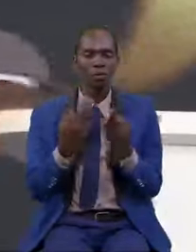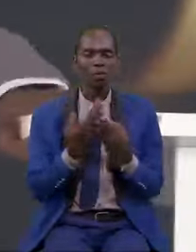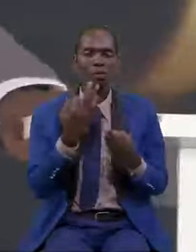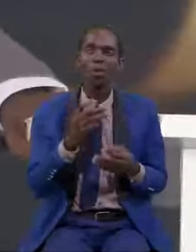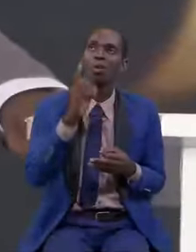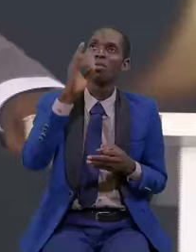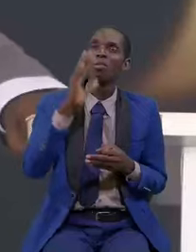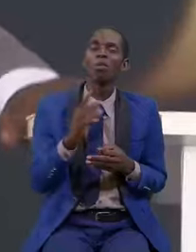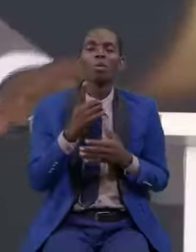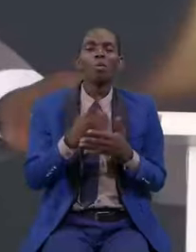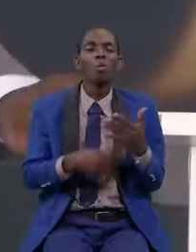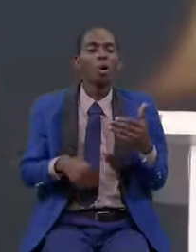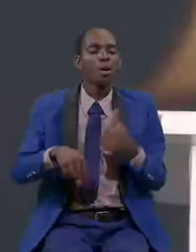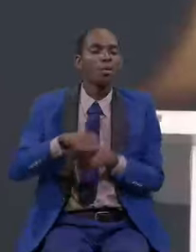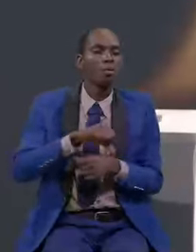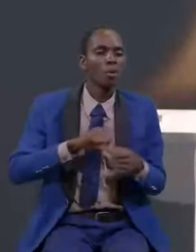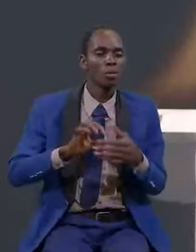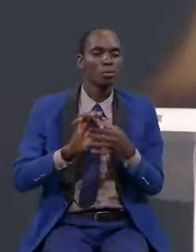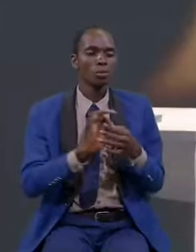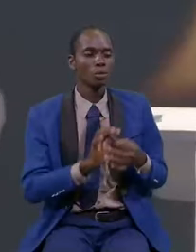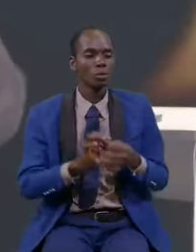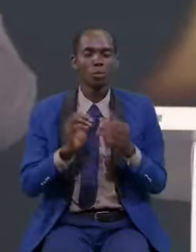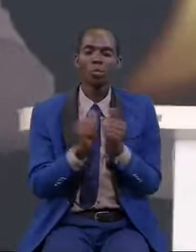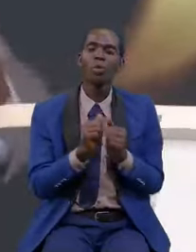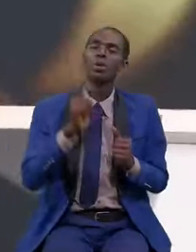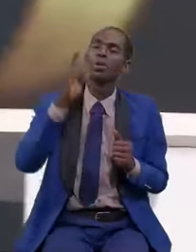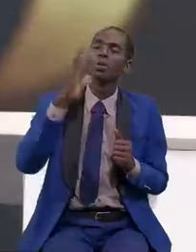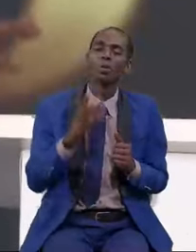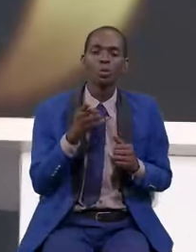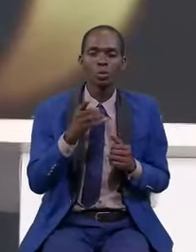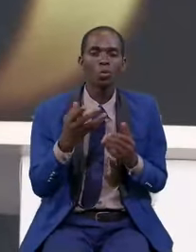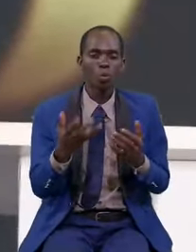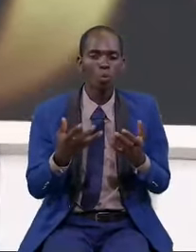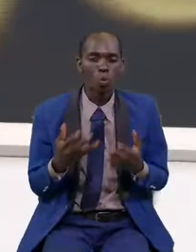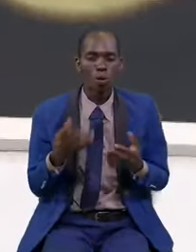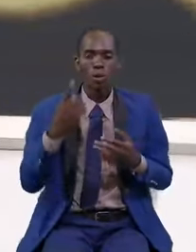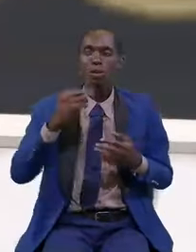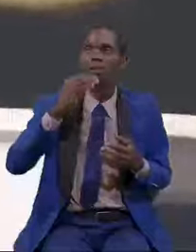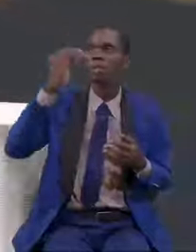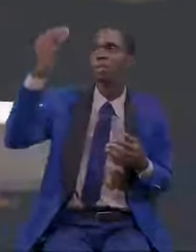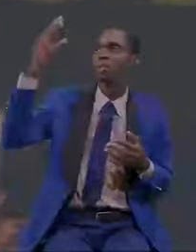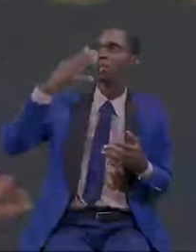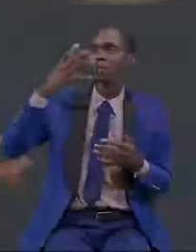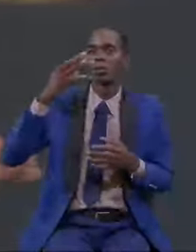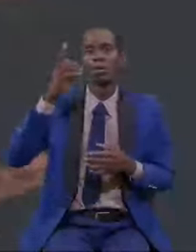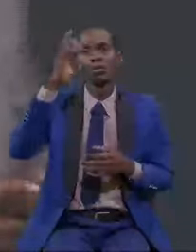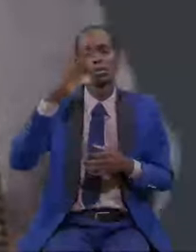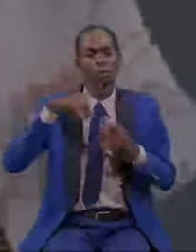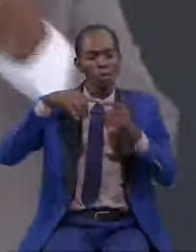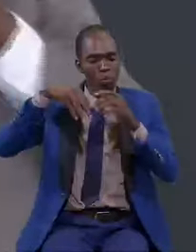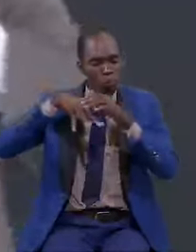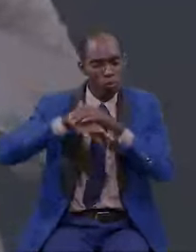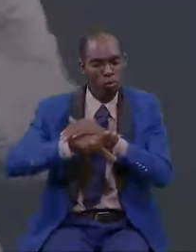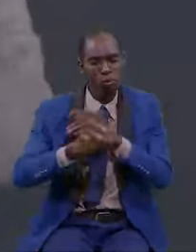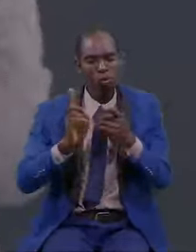de délivrance du Seigneur, je suis la porte. Vous voulez la communion avec Dieu, je suis la porte. Vous voulez que la grâce de Dieu coule à votre vie et